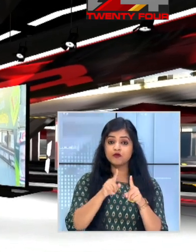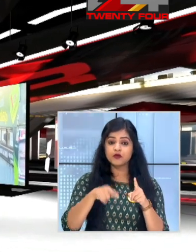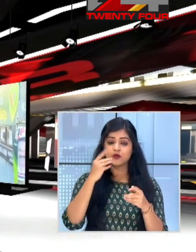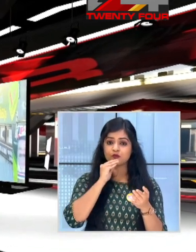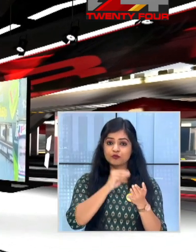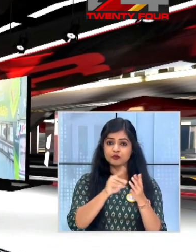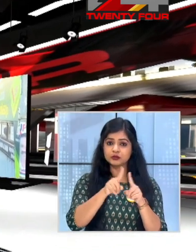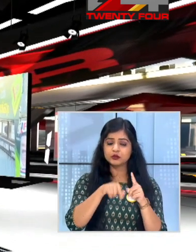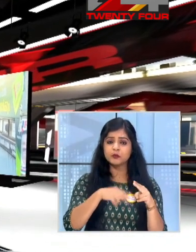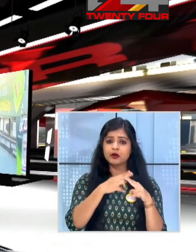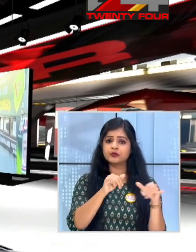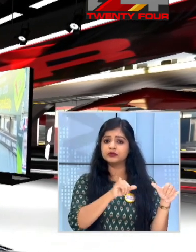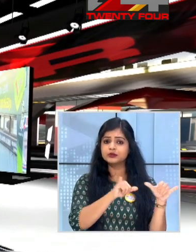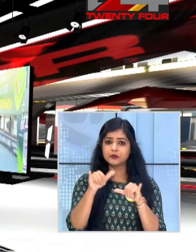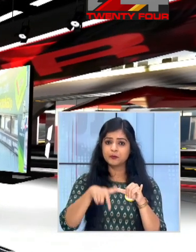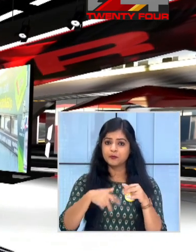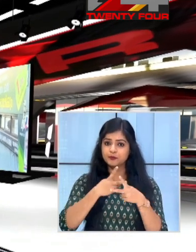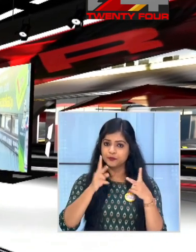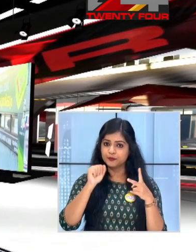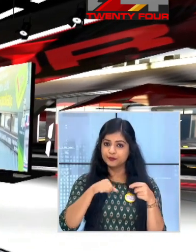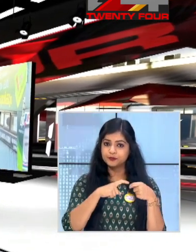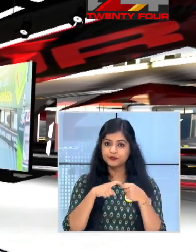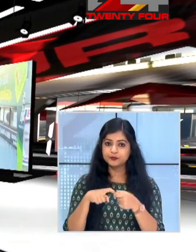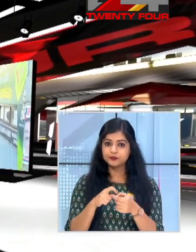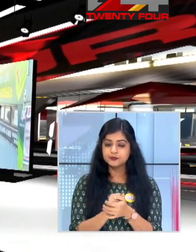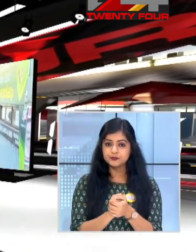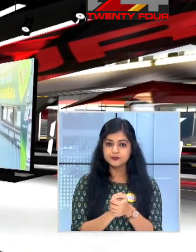അണുവിട മാറ്റമില്ലാത്ത പ്രഖ്യാപനമല്ലേ?